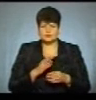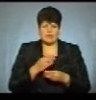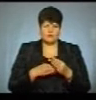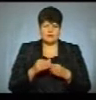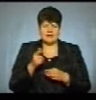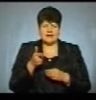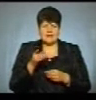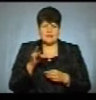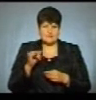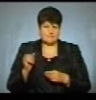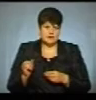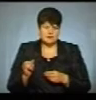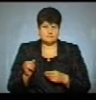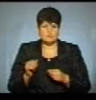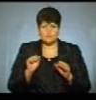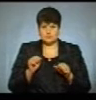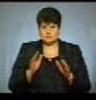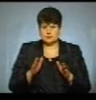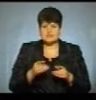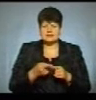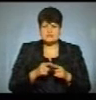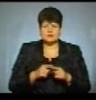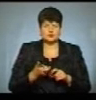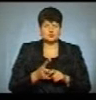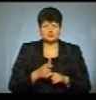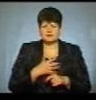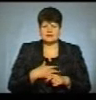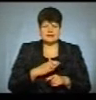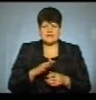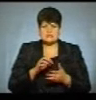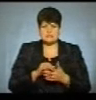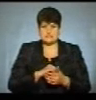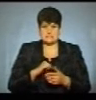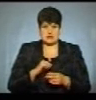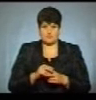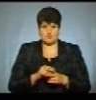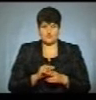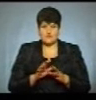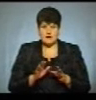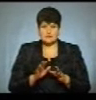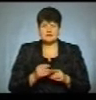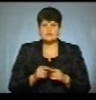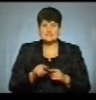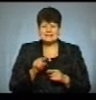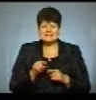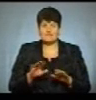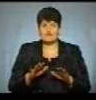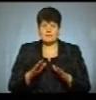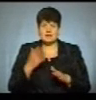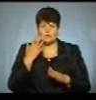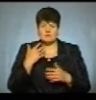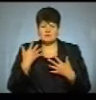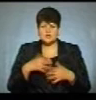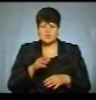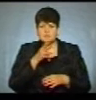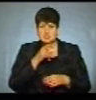вірусні захворювання. Ще раз наголошую, надзвичайно важливо не займатися самолікуванням. Тому що ці випадки, коли ми втрачаємо